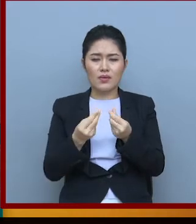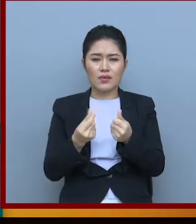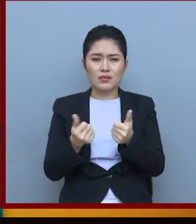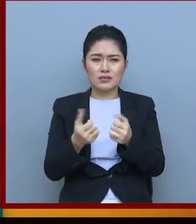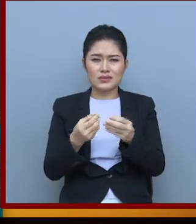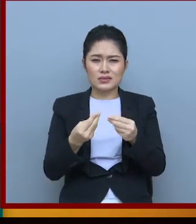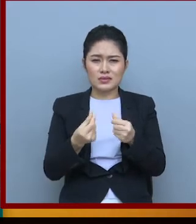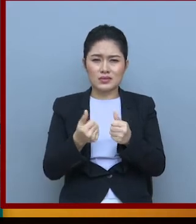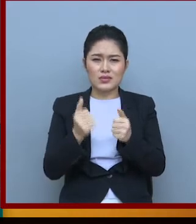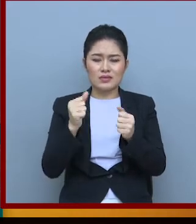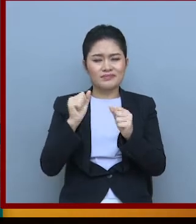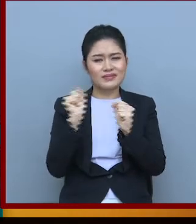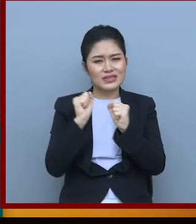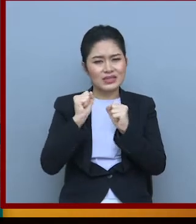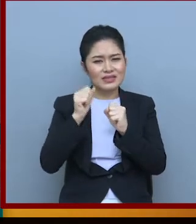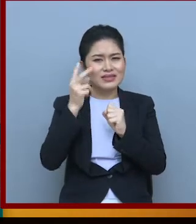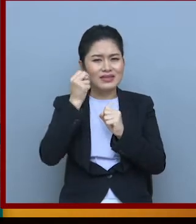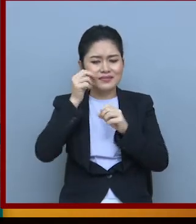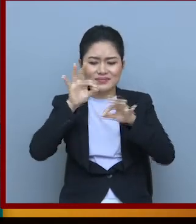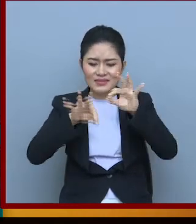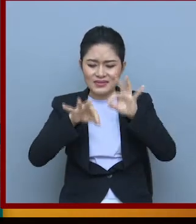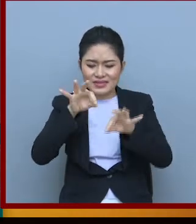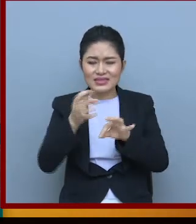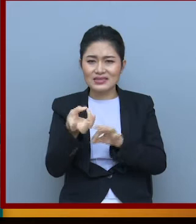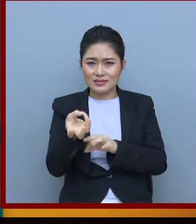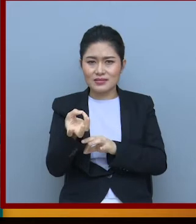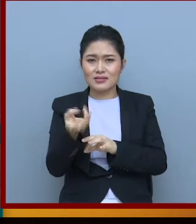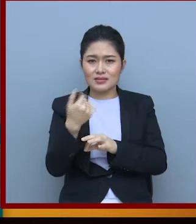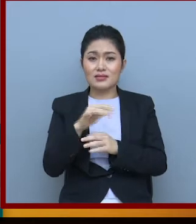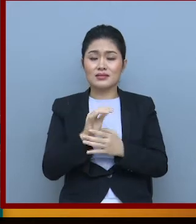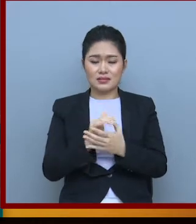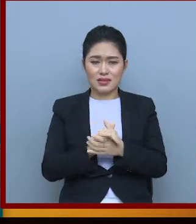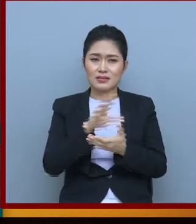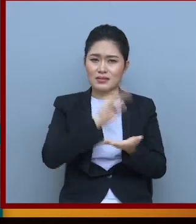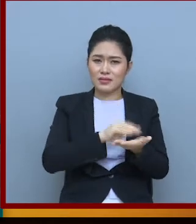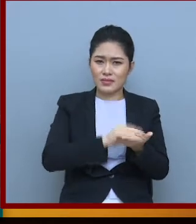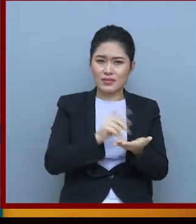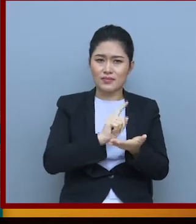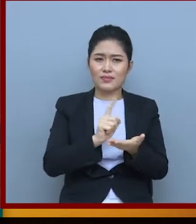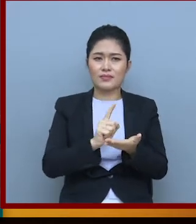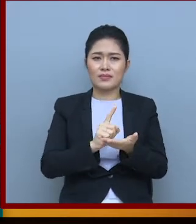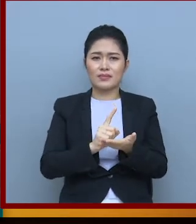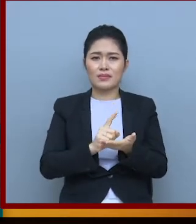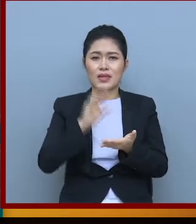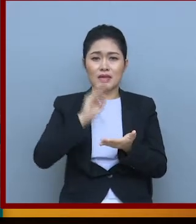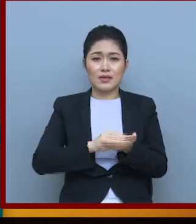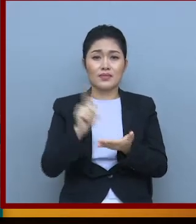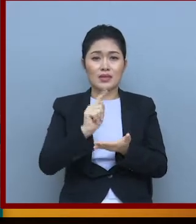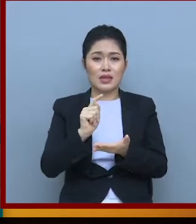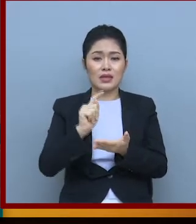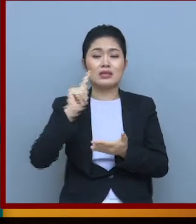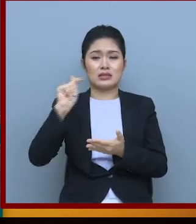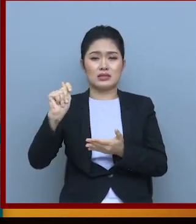humidity นะครับไปเก็บไว้ในตัวแปร h แล้วก็ไปลีดเอา temperature นะครับคือค่าอุณหภูมิไปเก็บไว้ในตัวแปร t